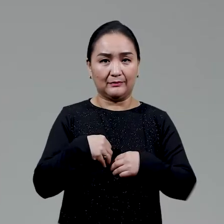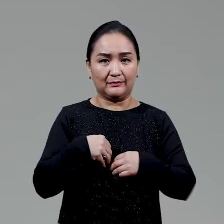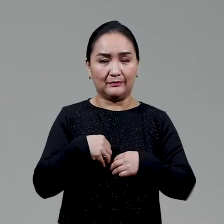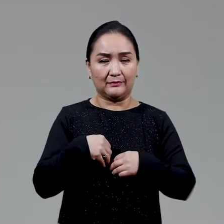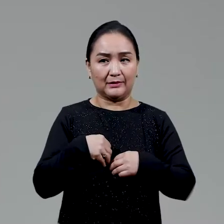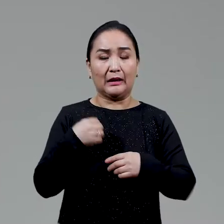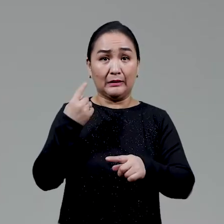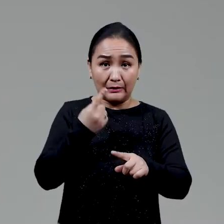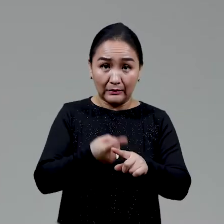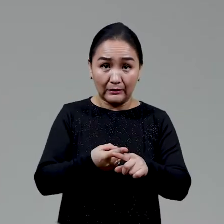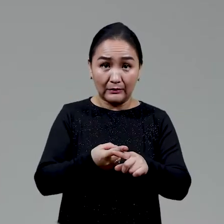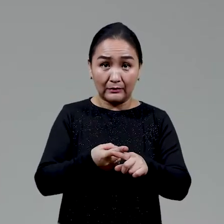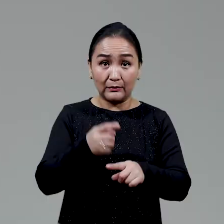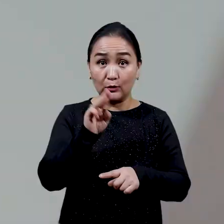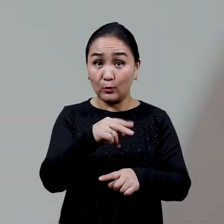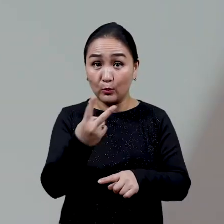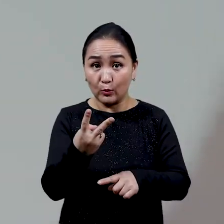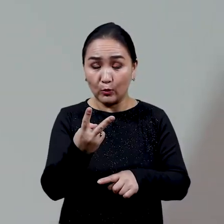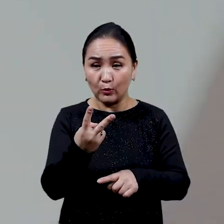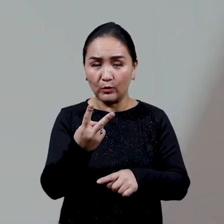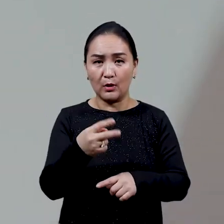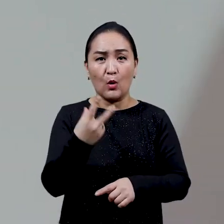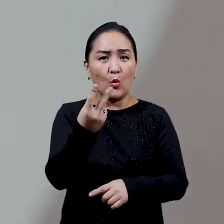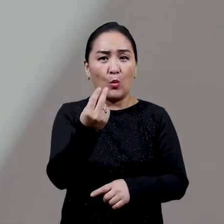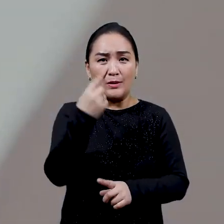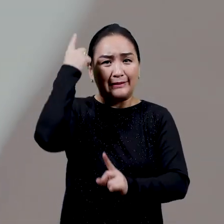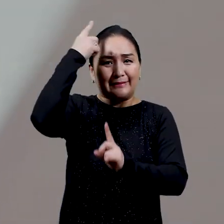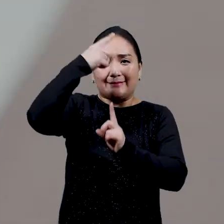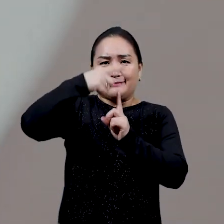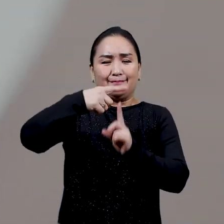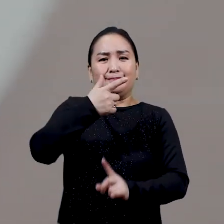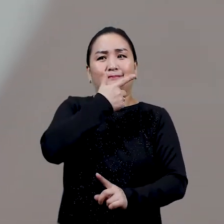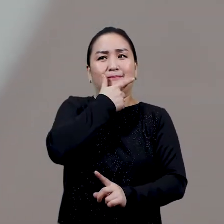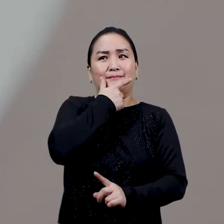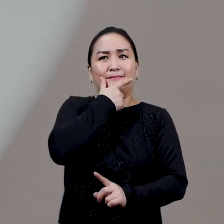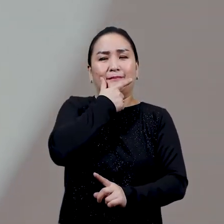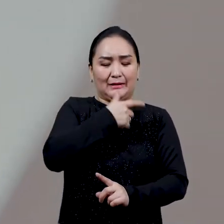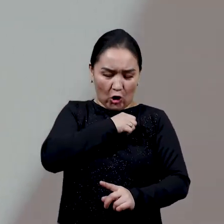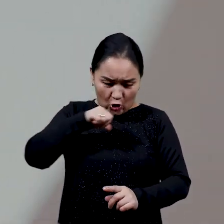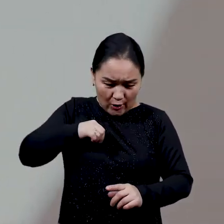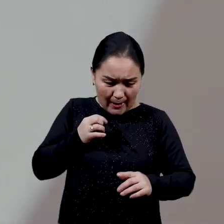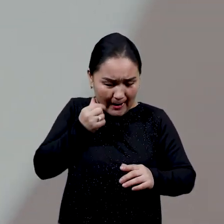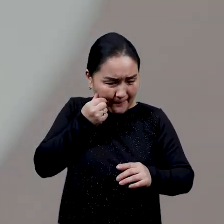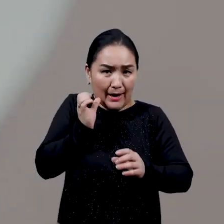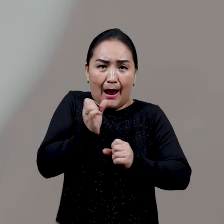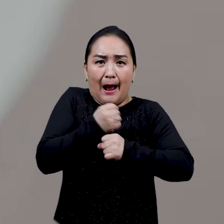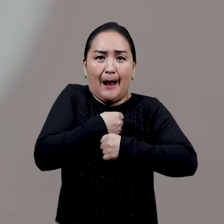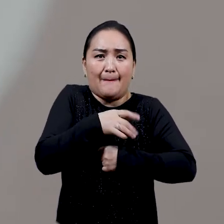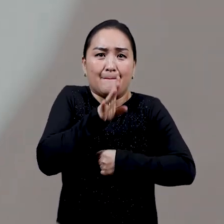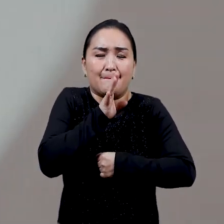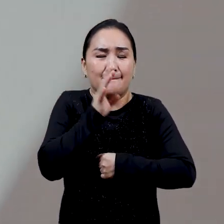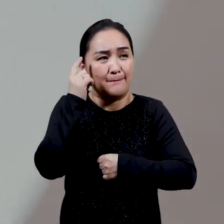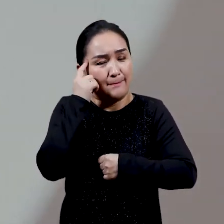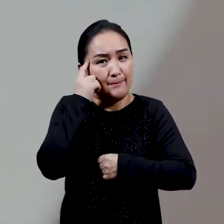Гэтэл чинь дахиж тэгсэн гэсэн үг. Үнэхээр төвчж чадахгүй аминдал хүрчхий гэдэг адын хүсэл төрсэн